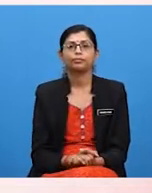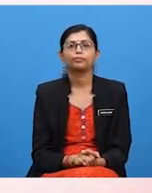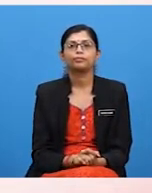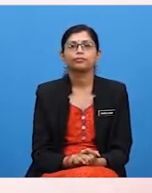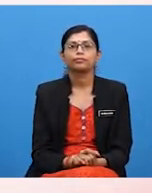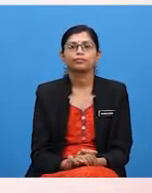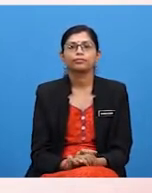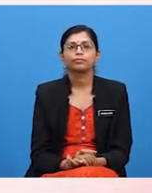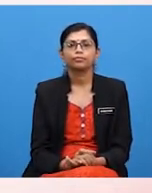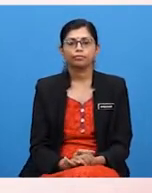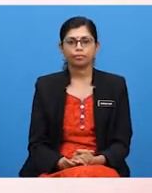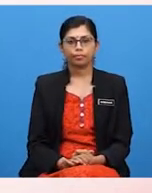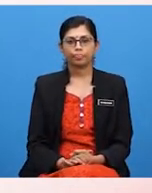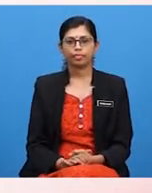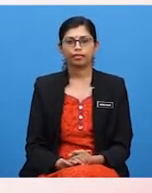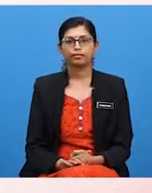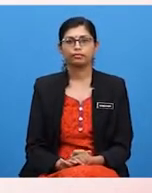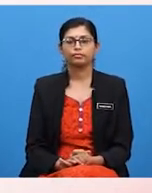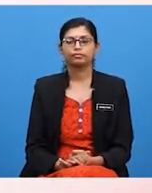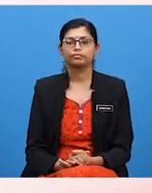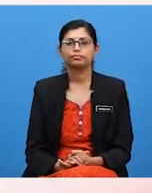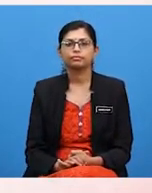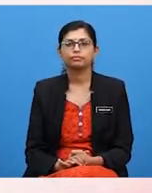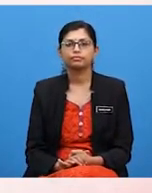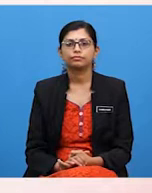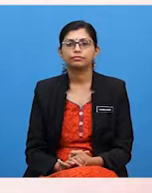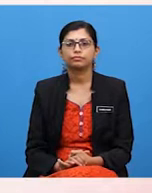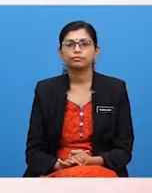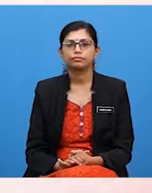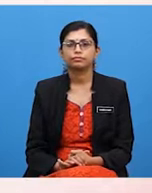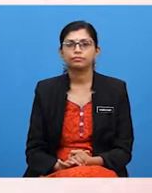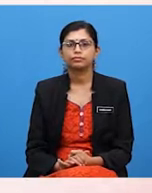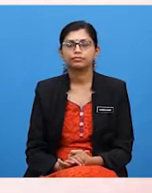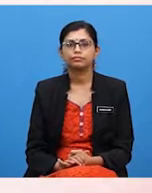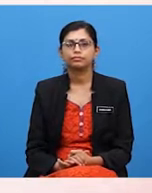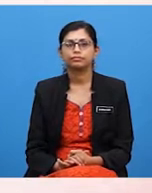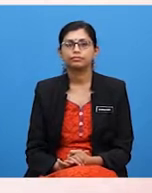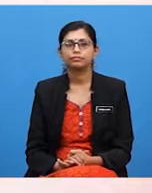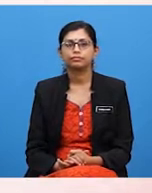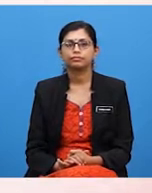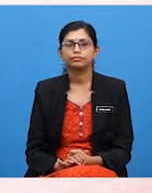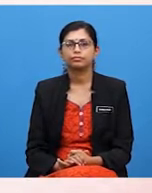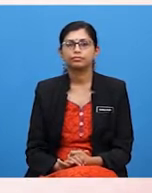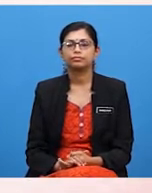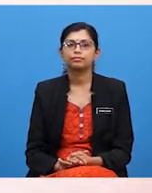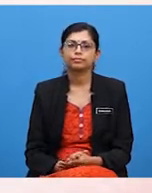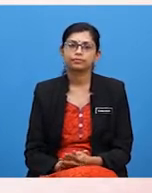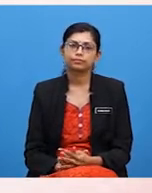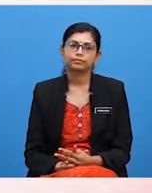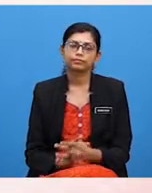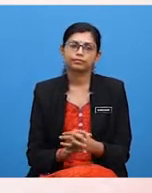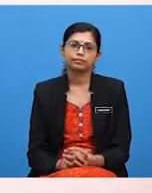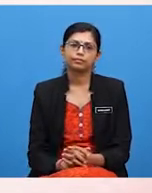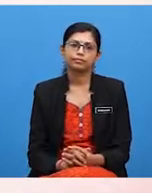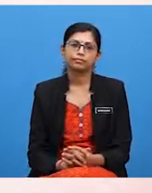Rajah berikut menunjukkan tiga zon pertumbuhan P, Q dan R